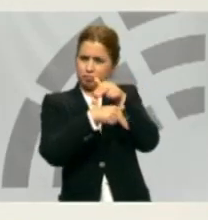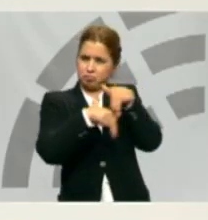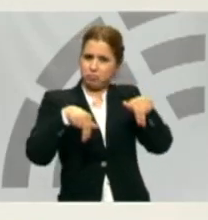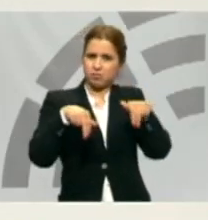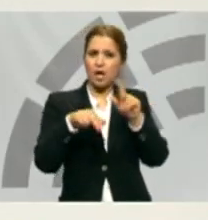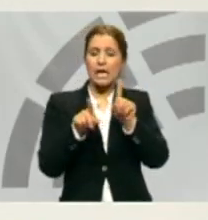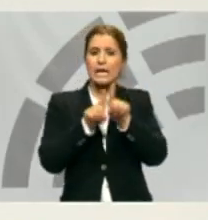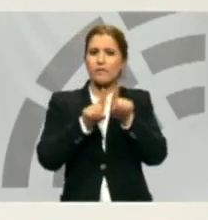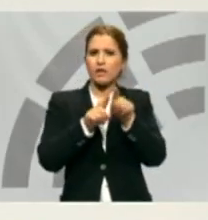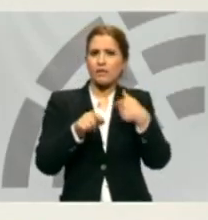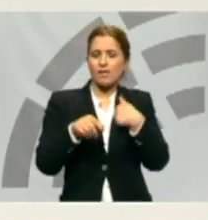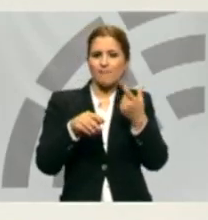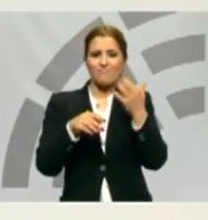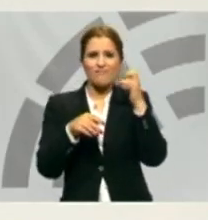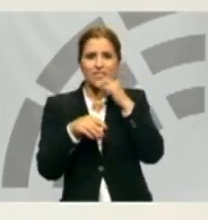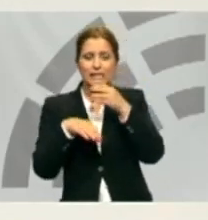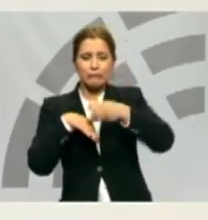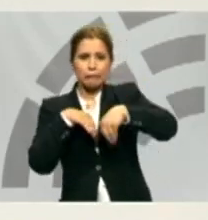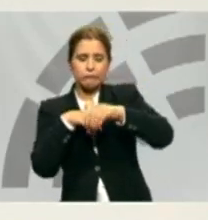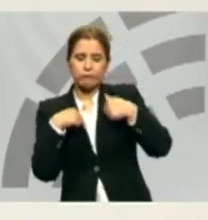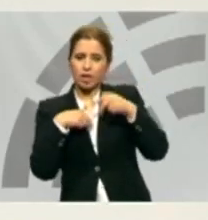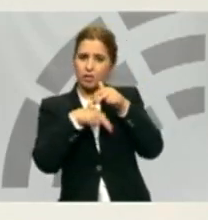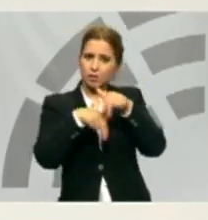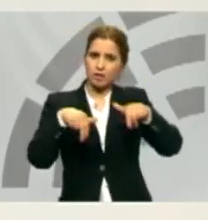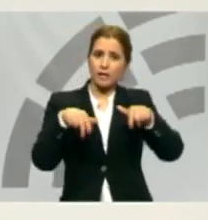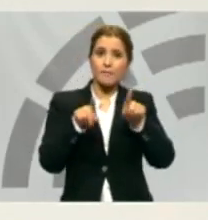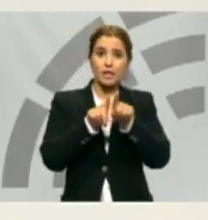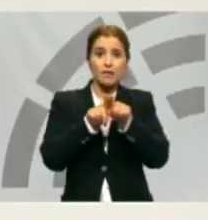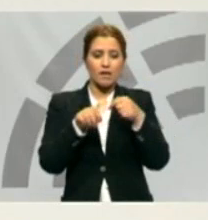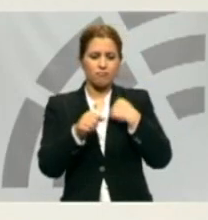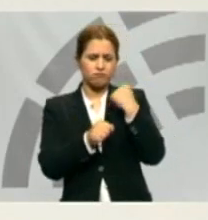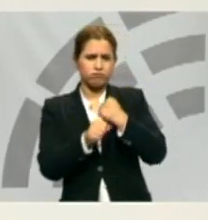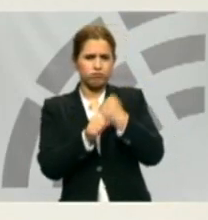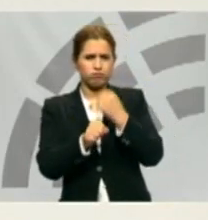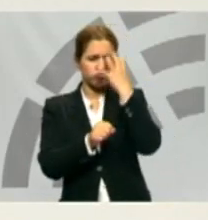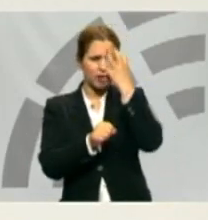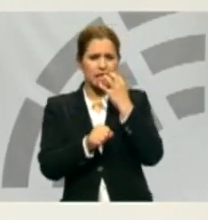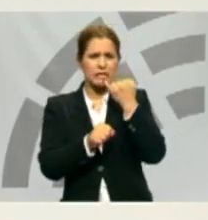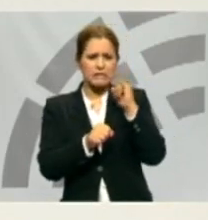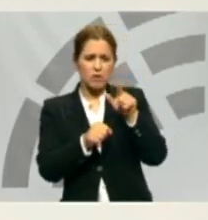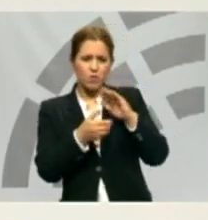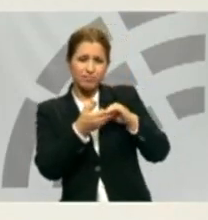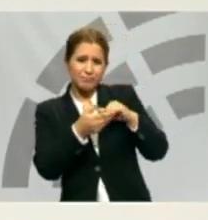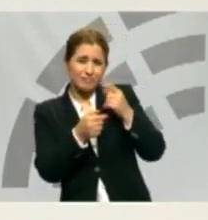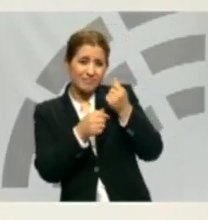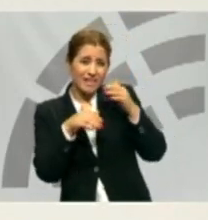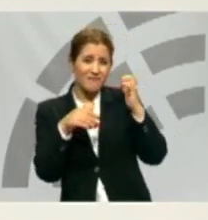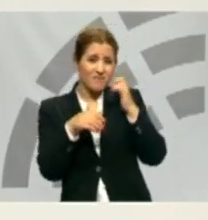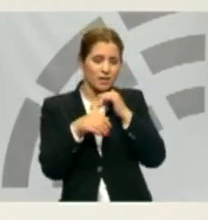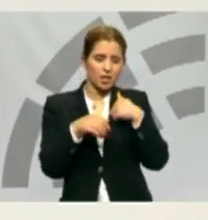حسابات ولا شخصيه ولا حسبيه ضيقه وعلى خاطر بلال حمدي ماهوش بس يتحالف مع الفاسد ومع الفاسد